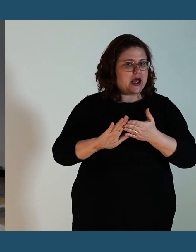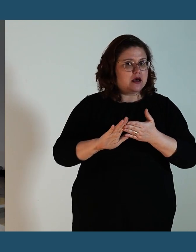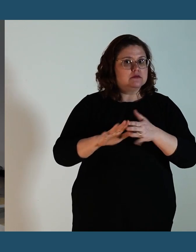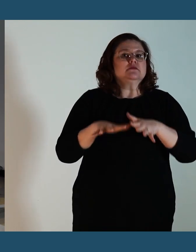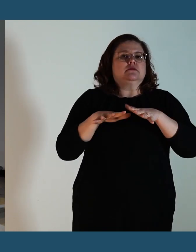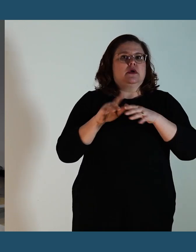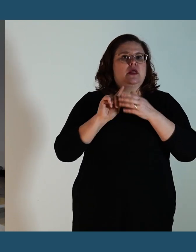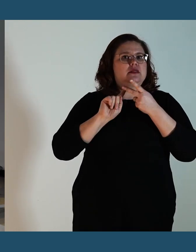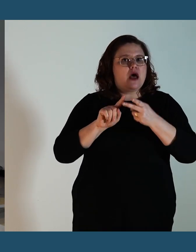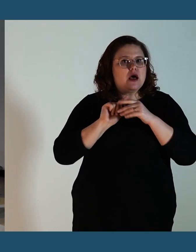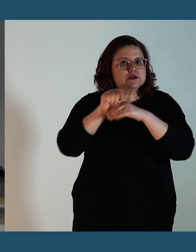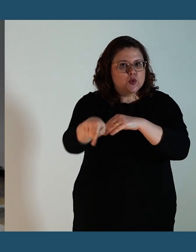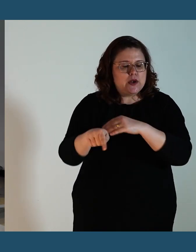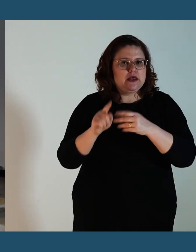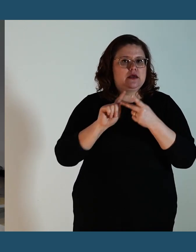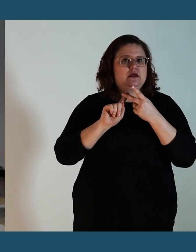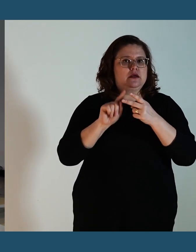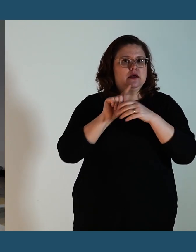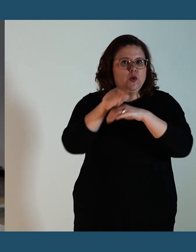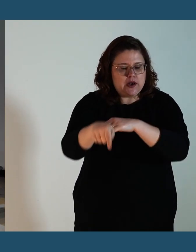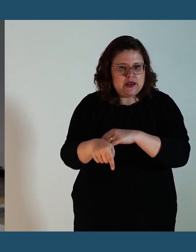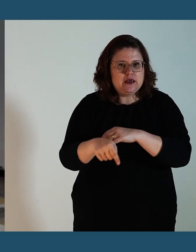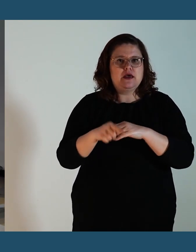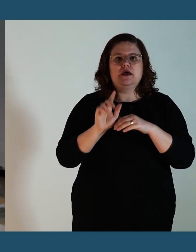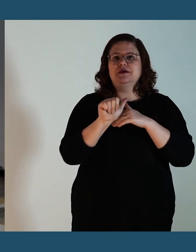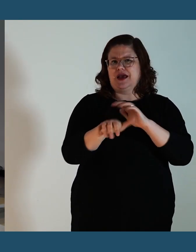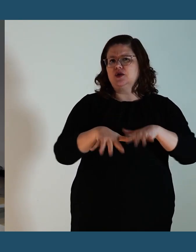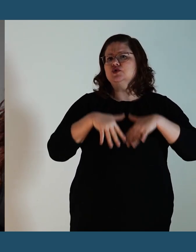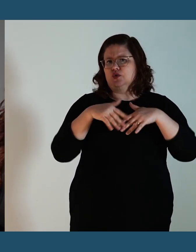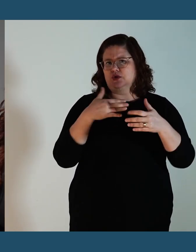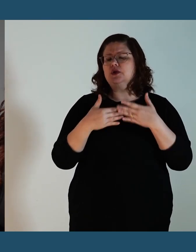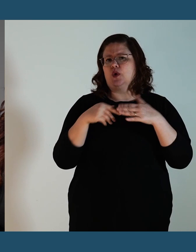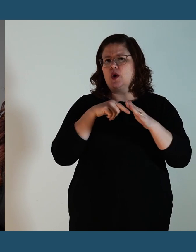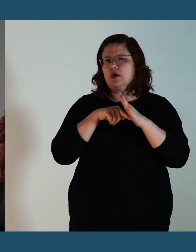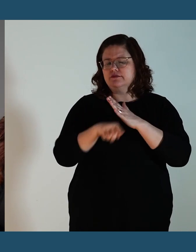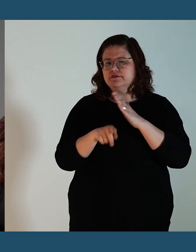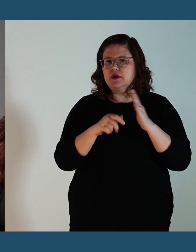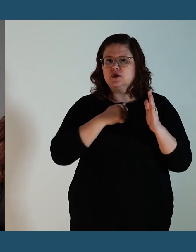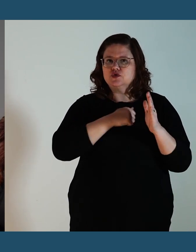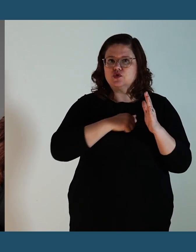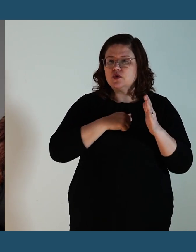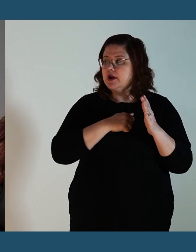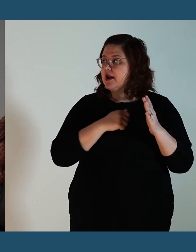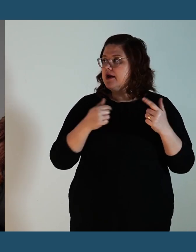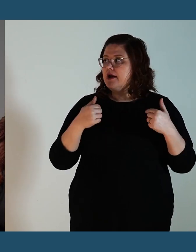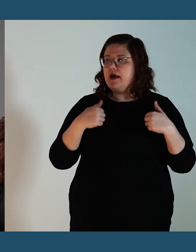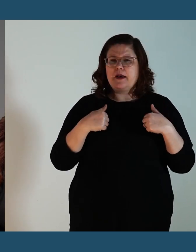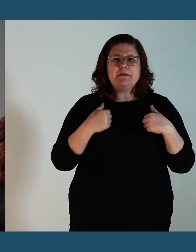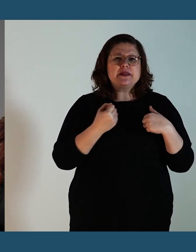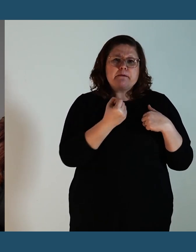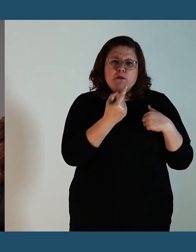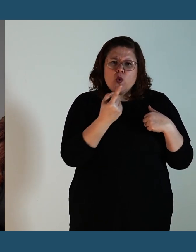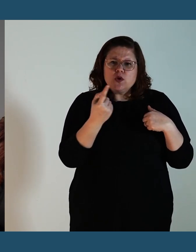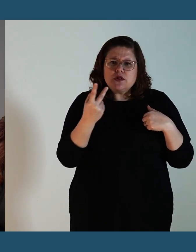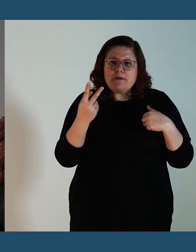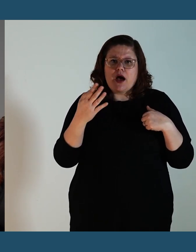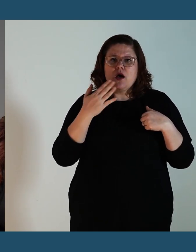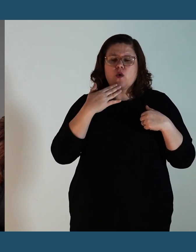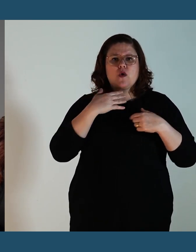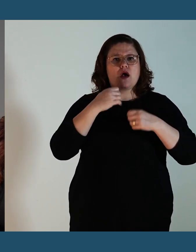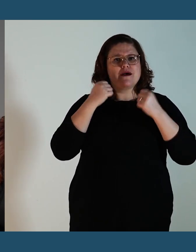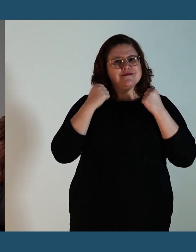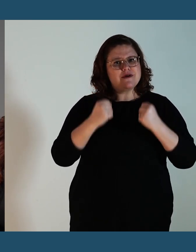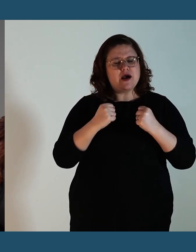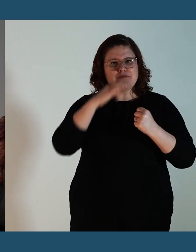Ja tavallaan niin kuin se, mikä mun mielestä on surullista eduskuntatyössä, on se, että siellä on niin kuin meitä ei hirveän monia ole, jotka siellä niin kuin